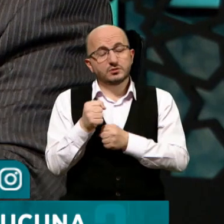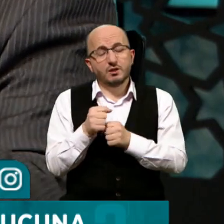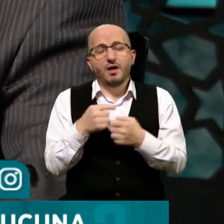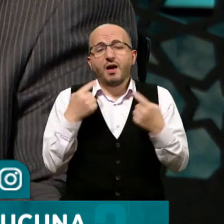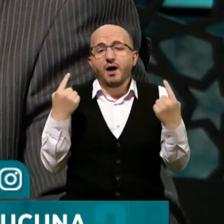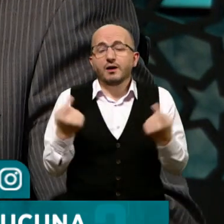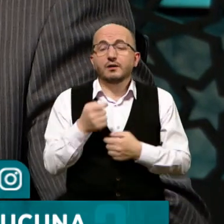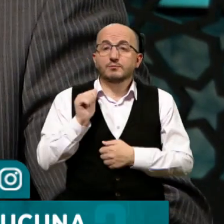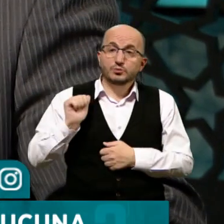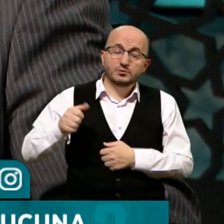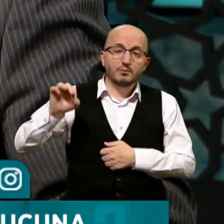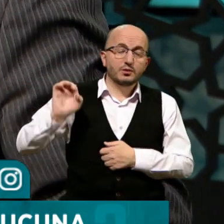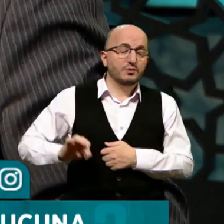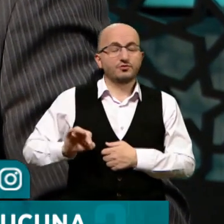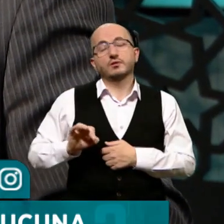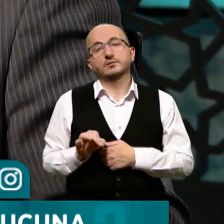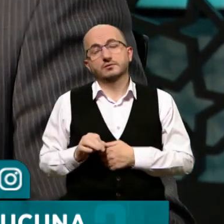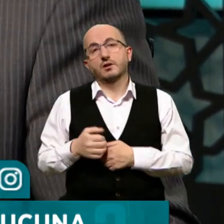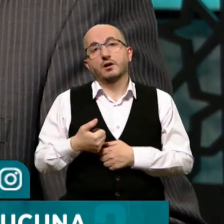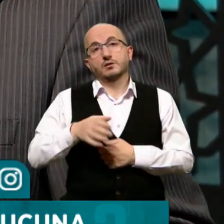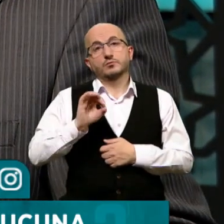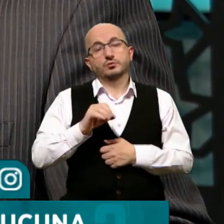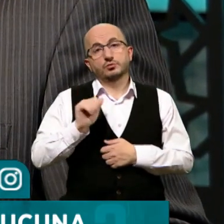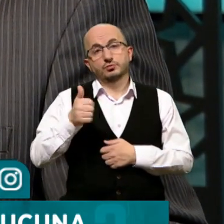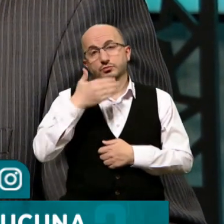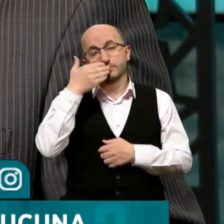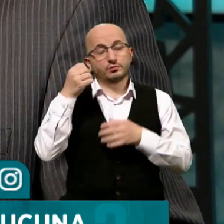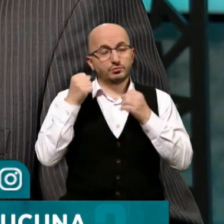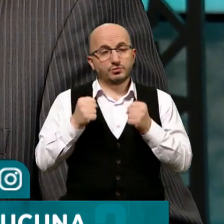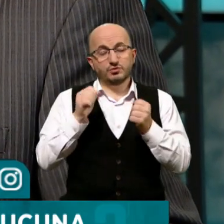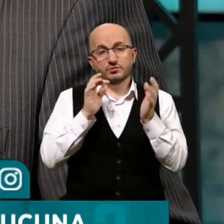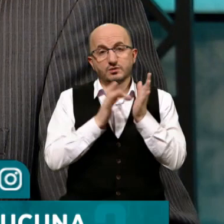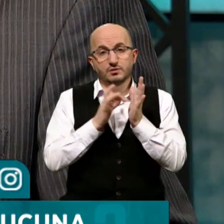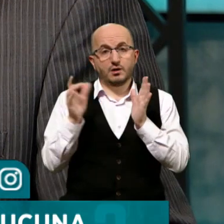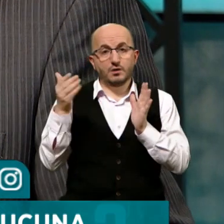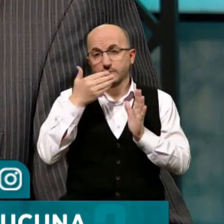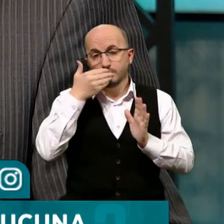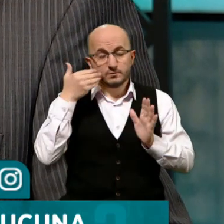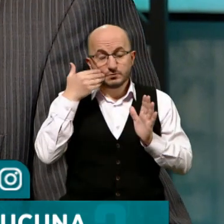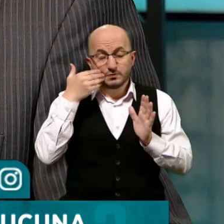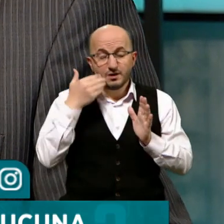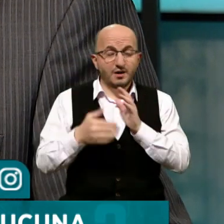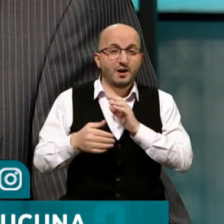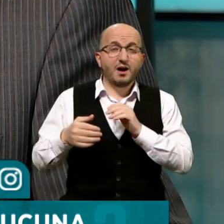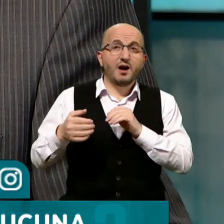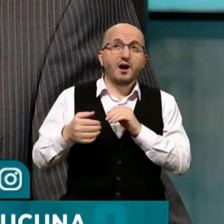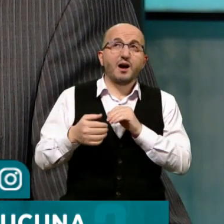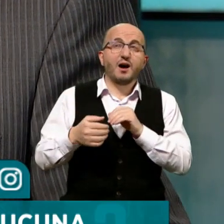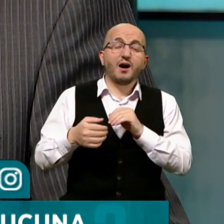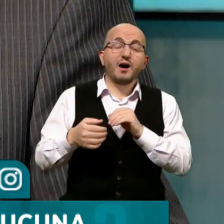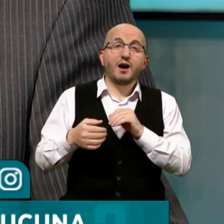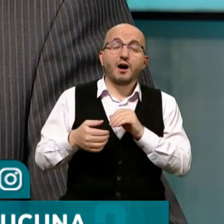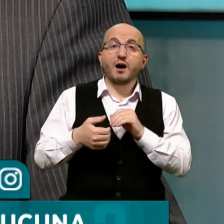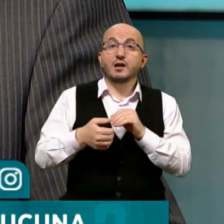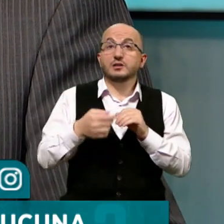herhangi bir günde başlayacak sa60 gün oruç tutacaktır Kefaret Orucu o Peki 60 günü ara vererek